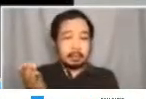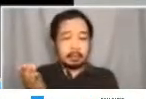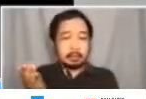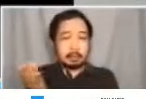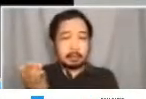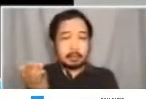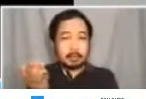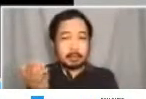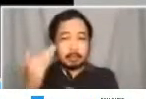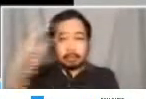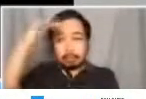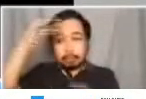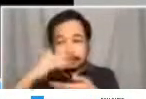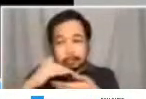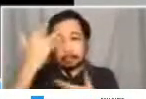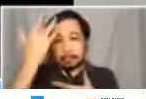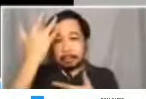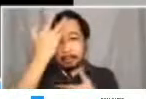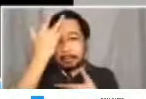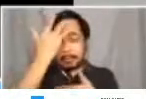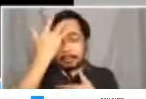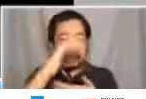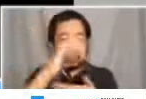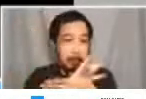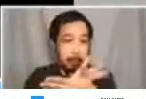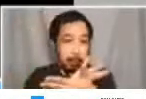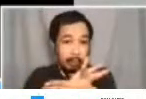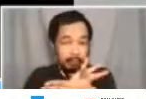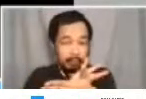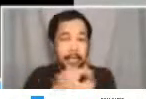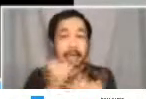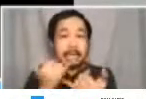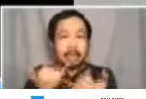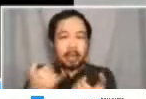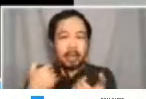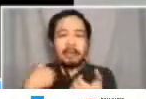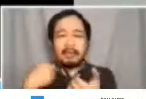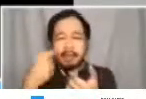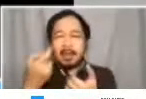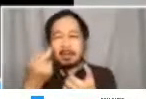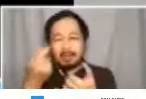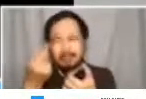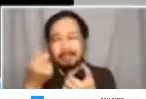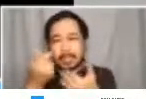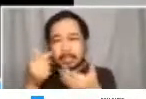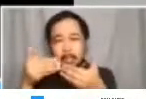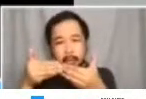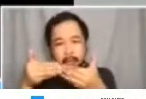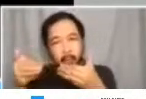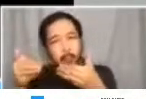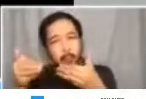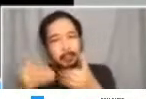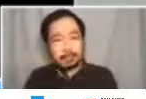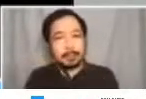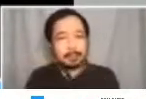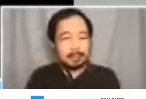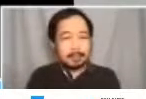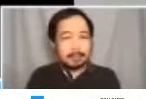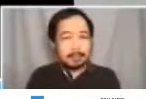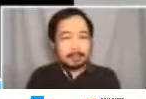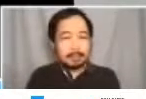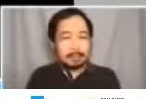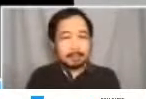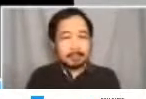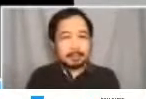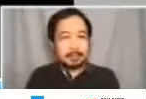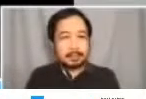ang hingi nila sa amin ay matulungan yung iba, no? Matulungan sila na makauwi sa Pinas kasi